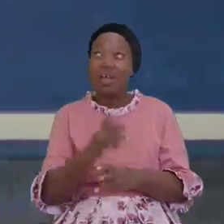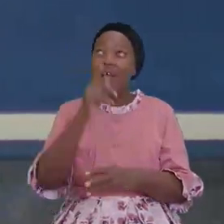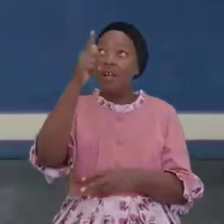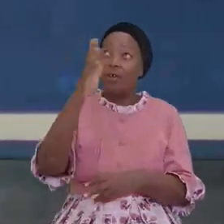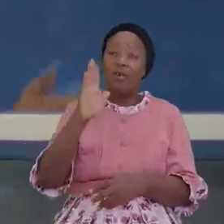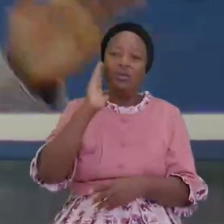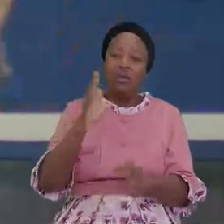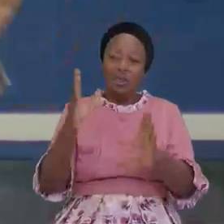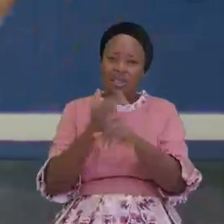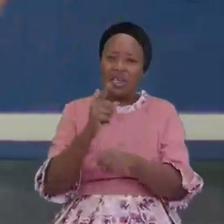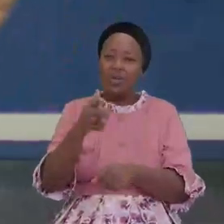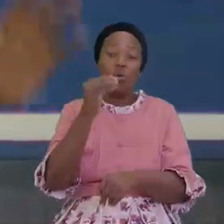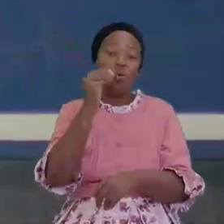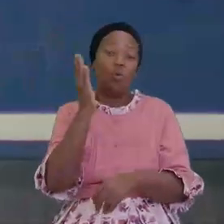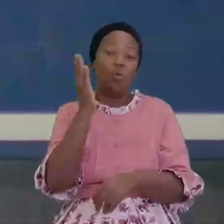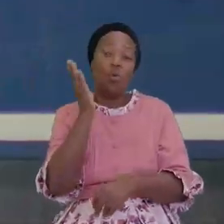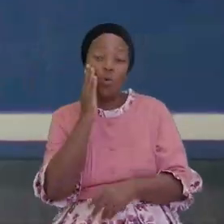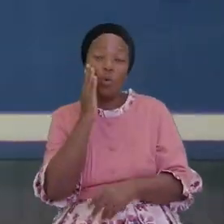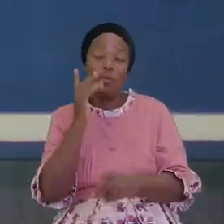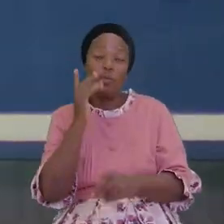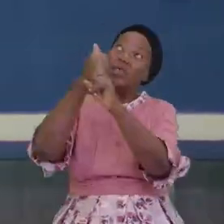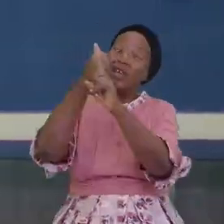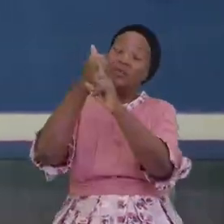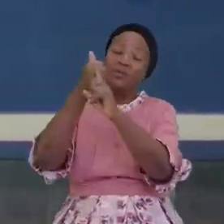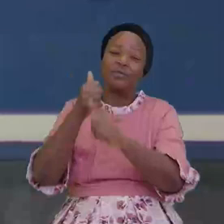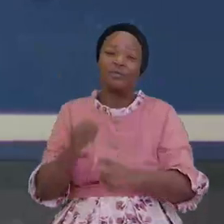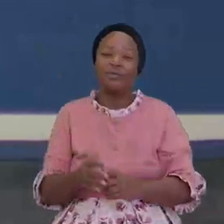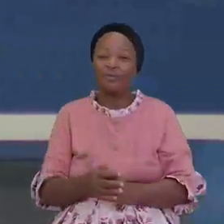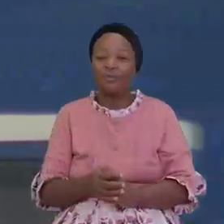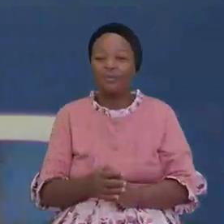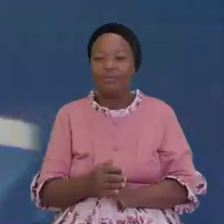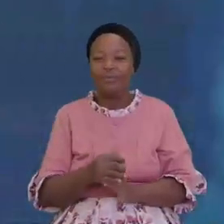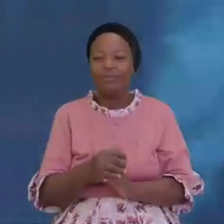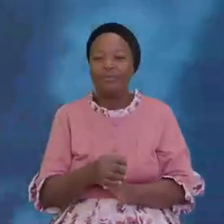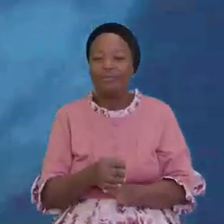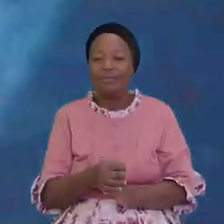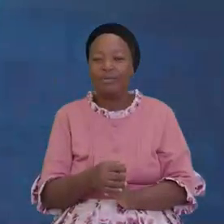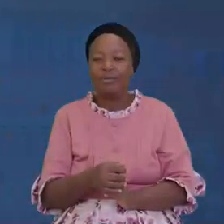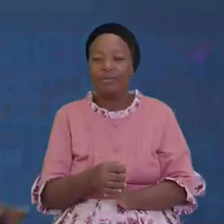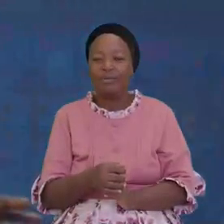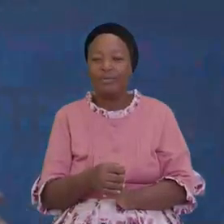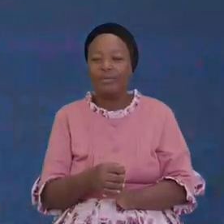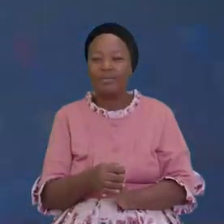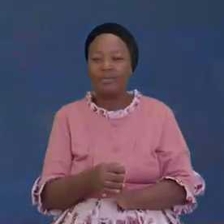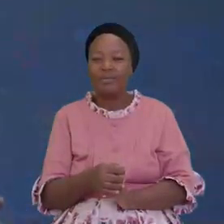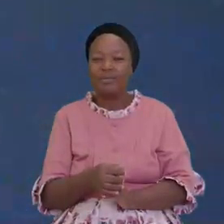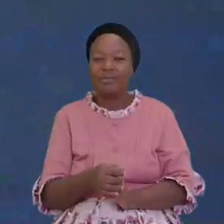quand tu quitteras ce monde, Dieu va te conduire à la maison auprès de